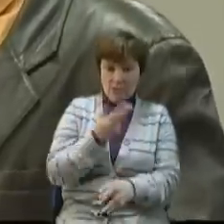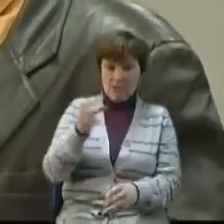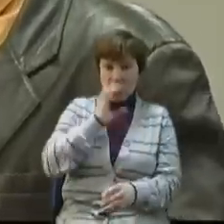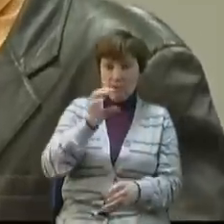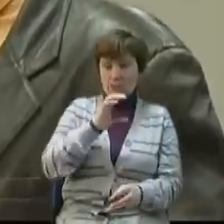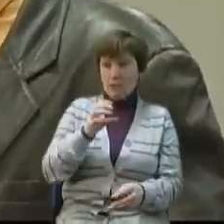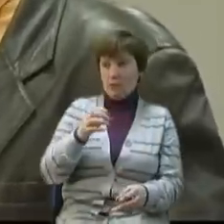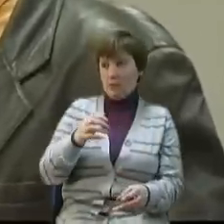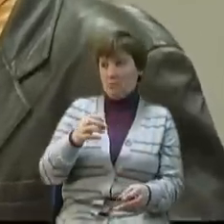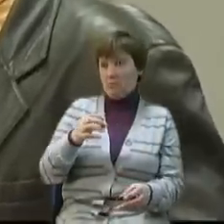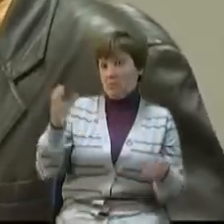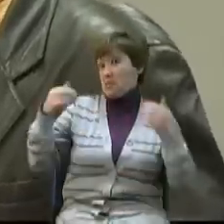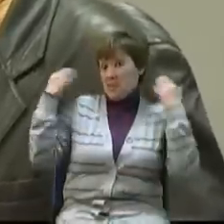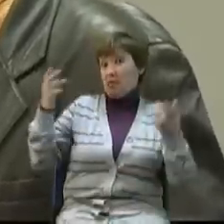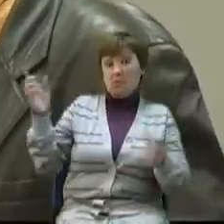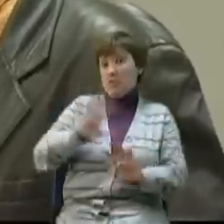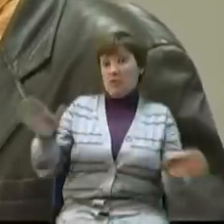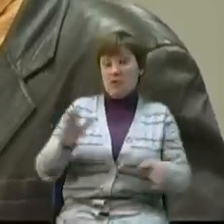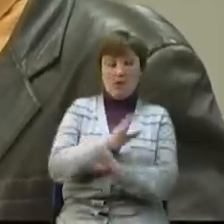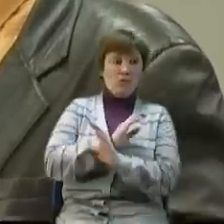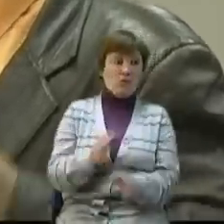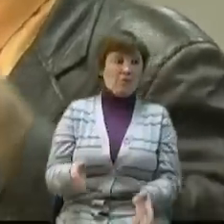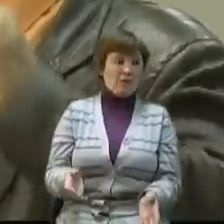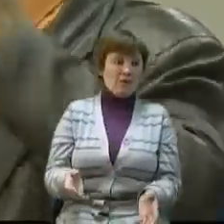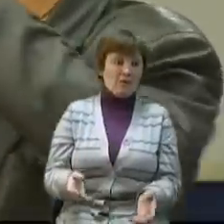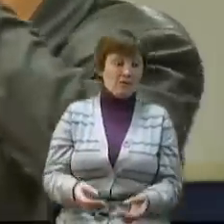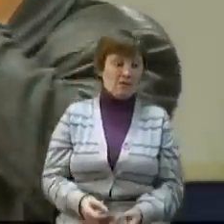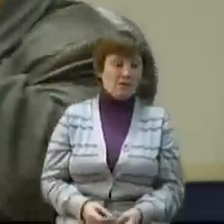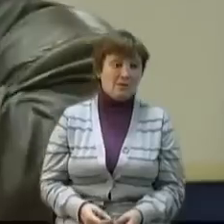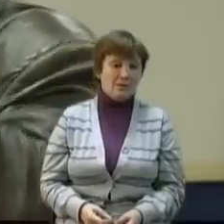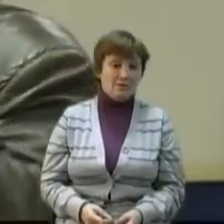я, слава Богу, говорю, не умер.